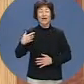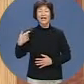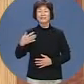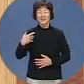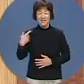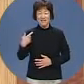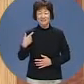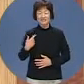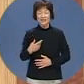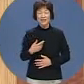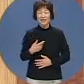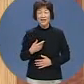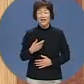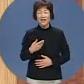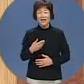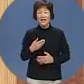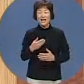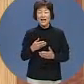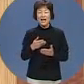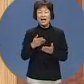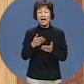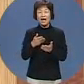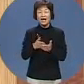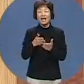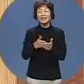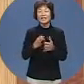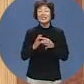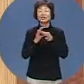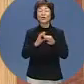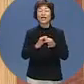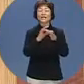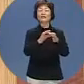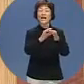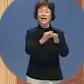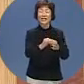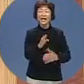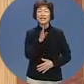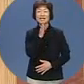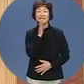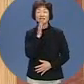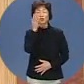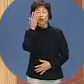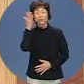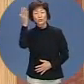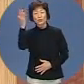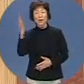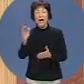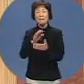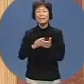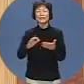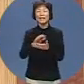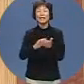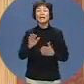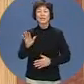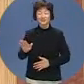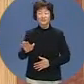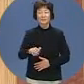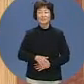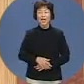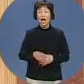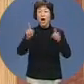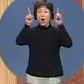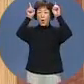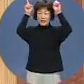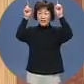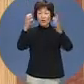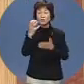継がれる中で、現実と空想が混ざり合い、やがて伝説となります。鬼という字がつく